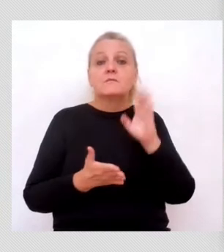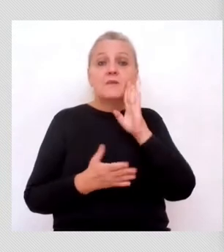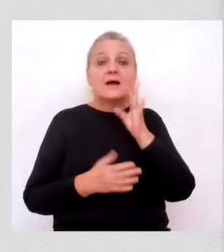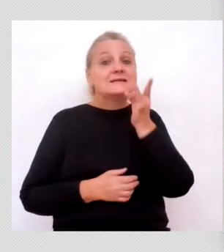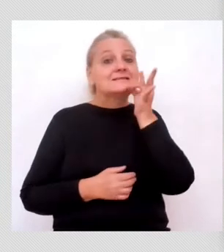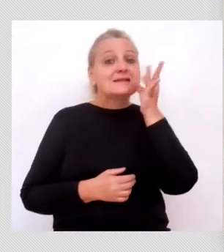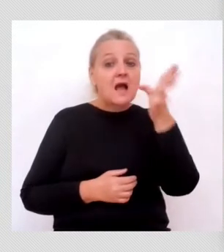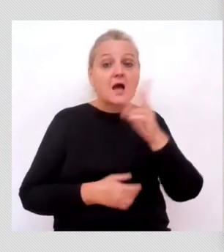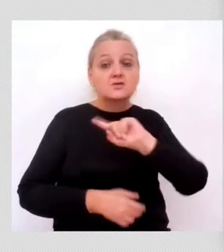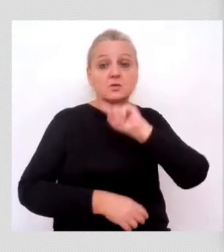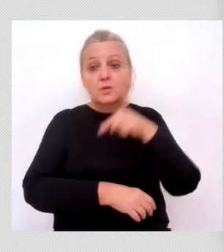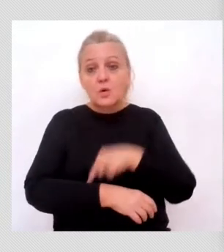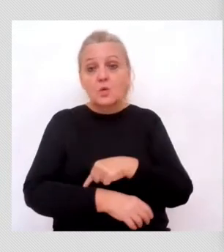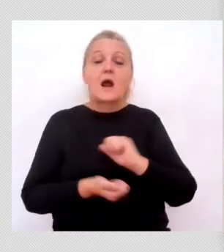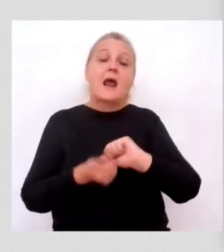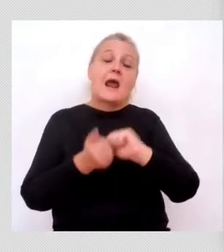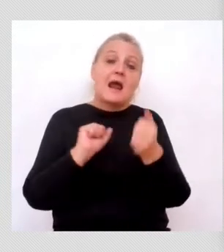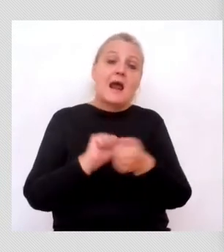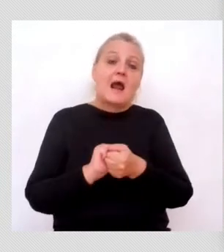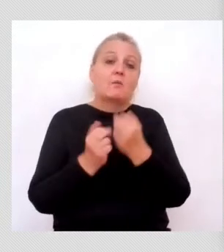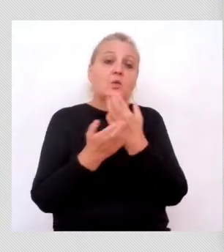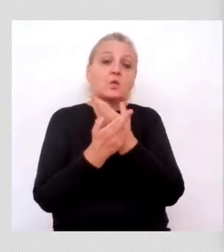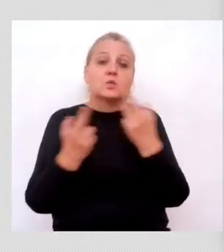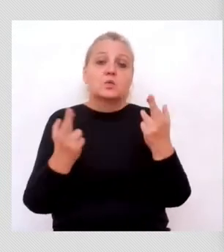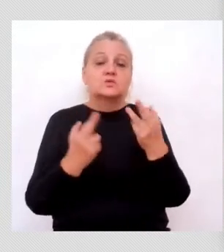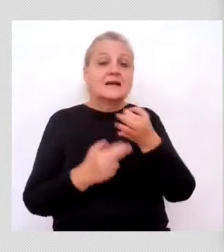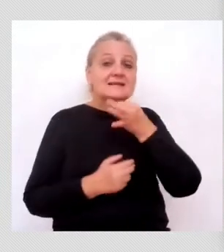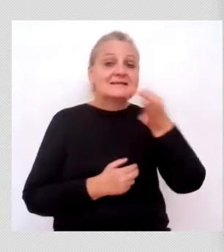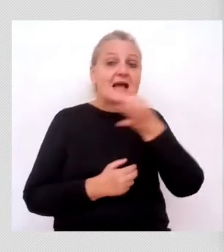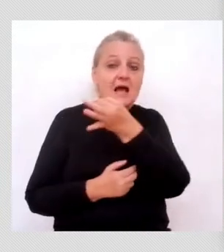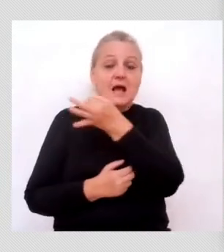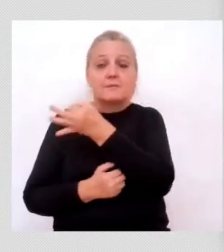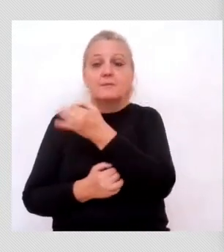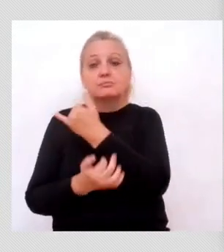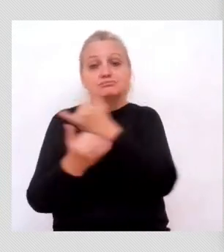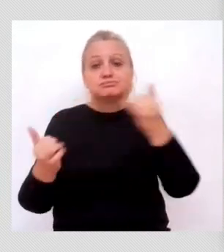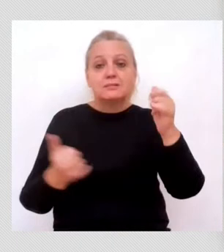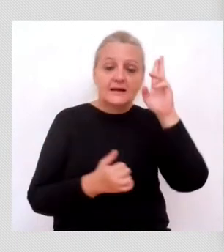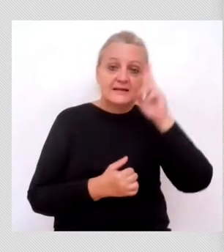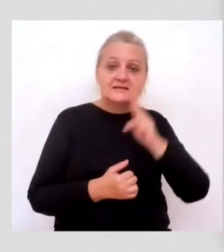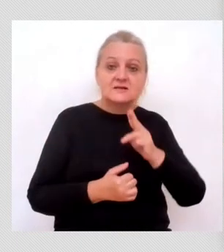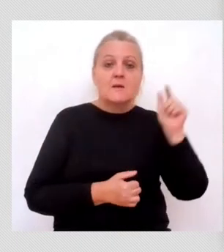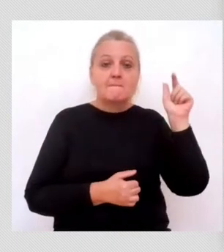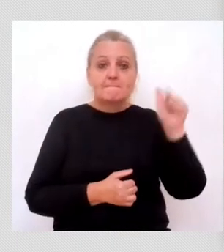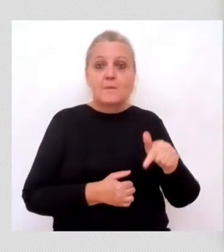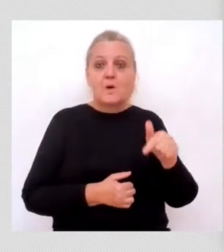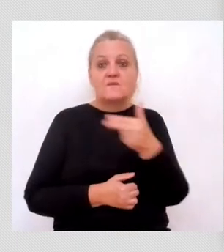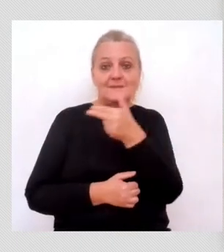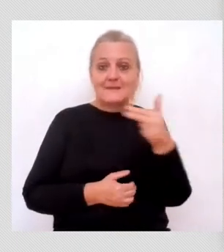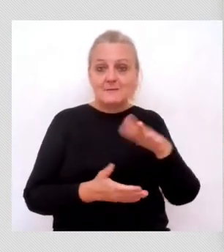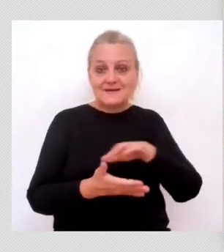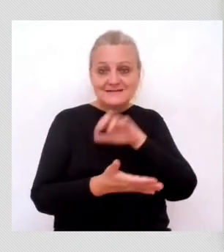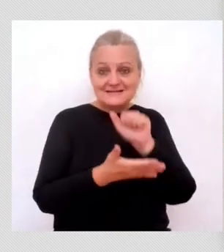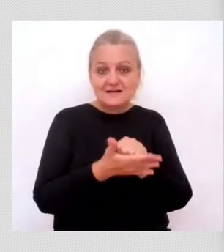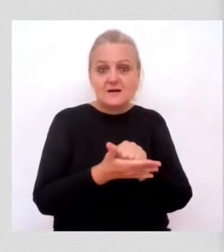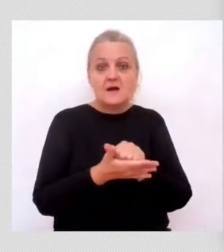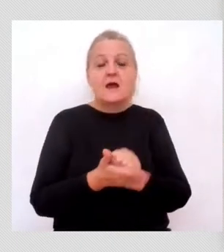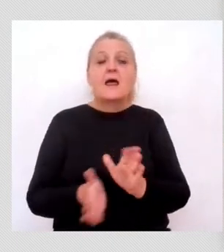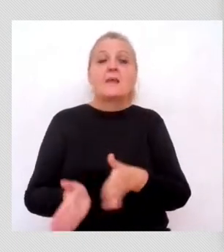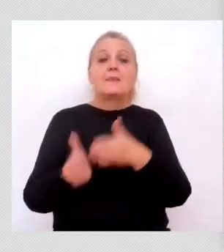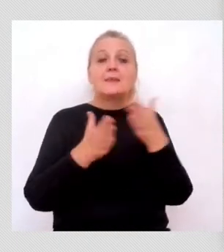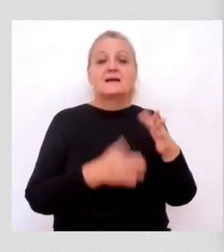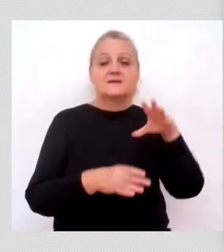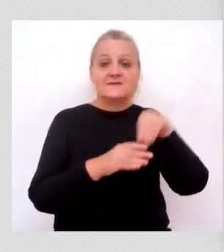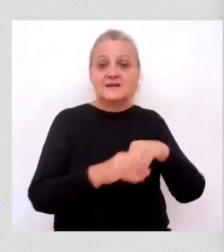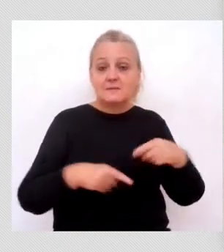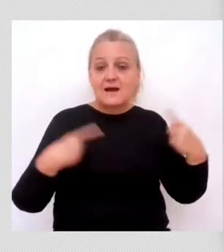do prokuratury albo różnego rodzaju zapytań do różnego rodzaju instytucji, które powinny się danymi kwestiami zajmować, a następnie w ramach